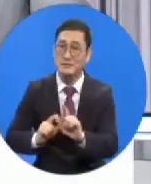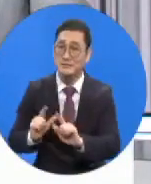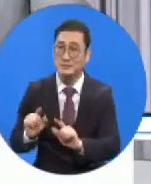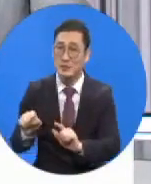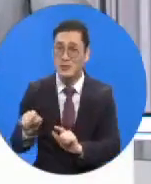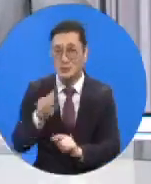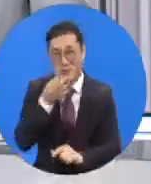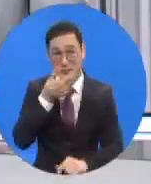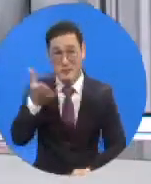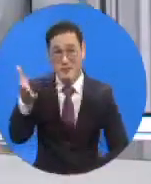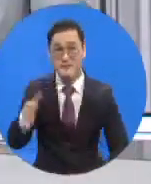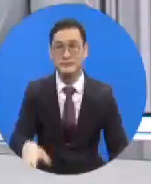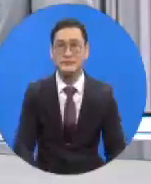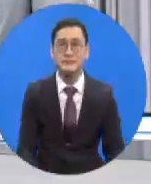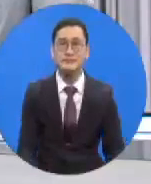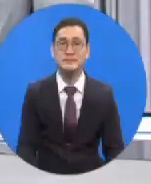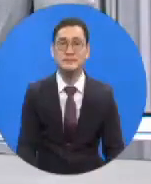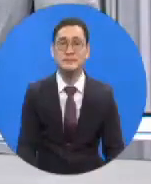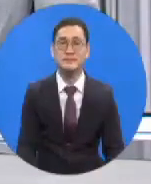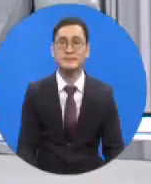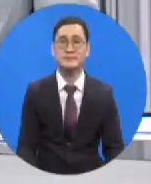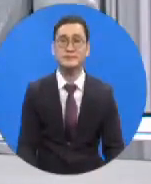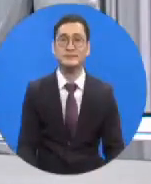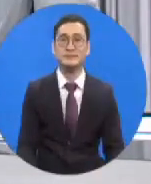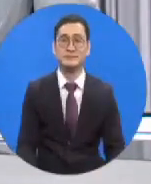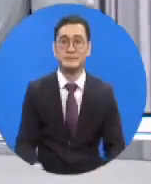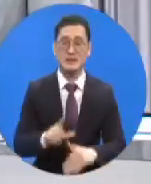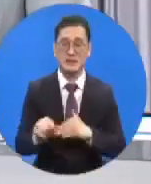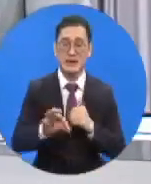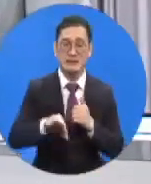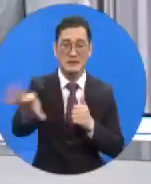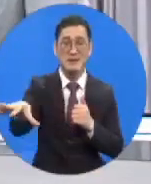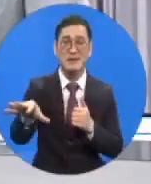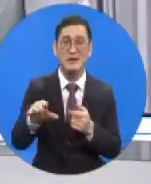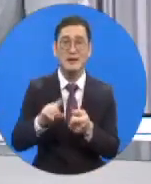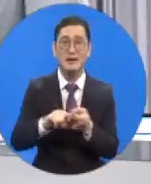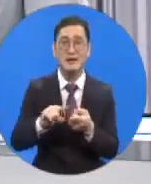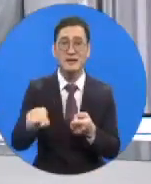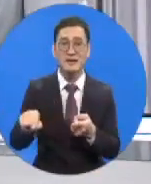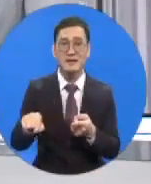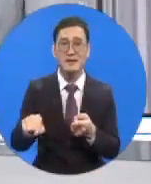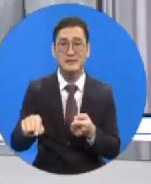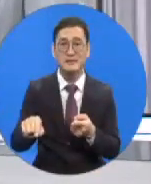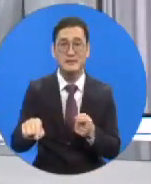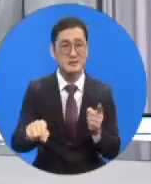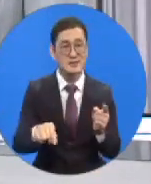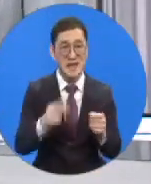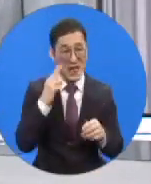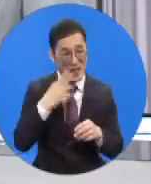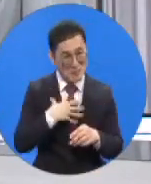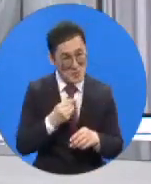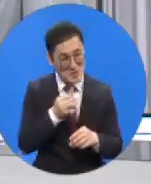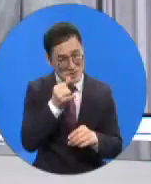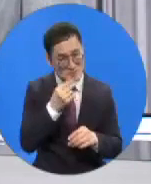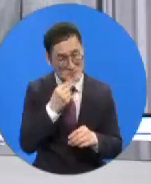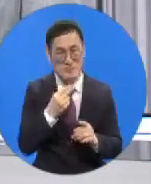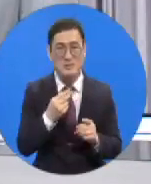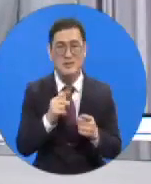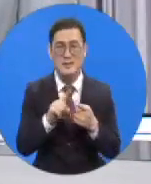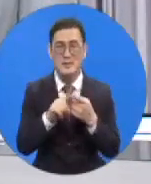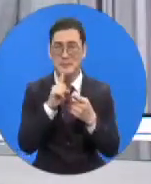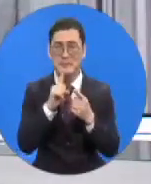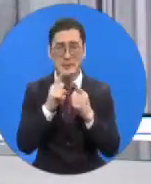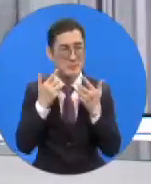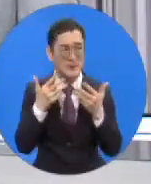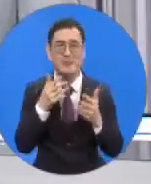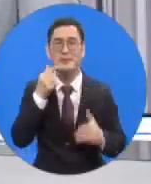조금 해석의 네. 여지가 있기 때문에 꼭 좌천이라고 볼 수 없다는 지적도 네. 있고, 뭐, 하나 확실한 거는 원래 이제 윤석열 검찰총장이 대검에서